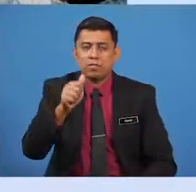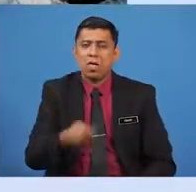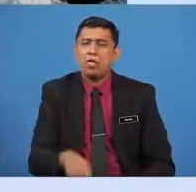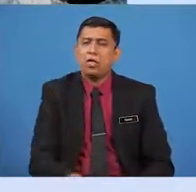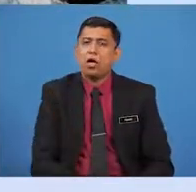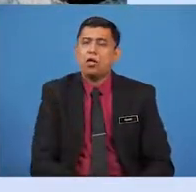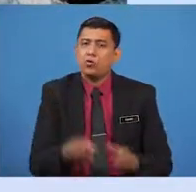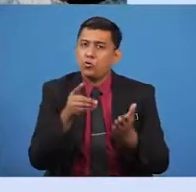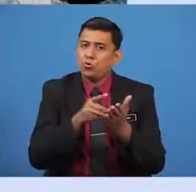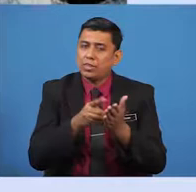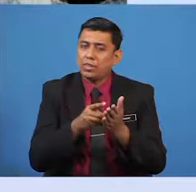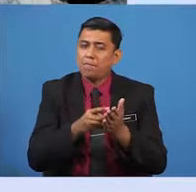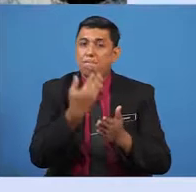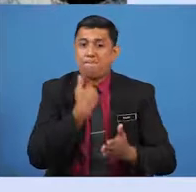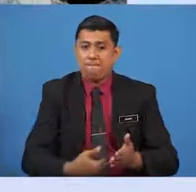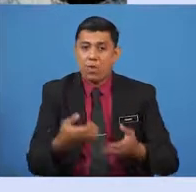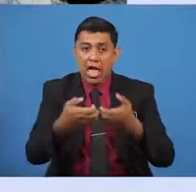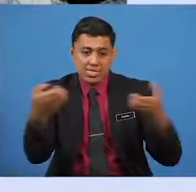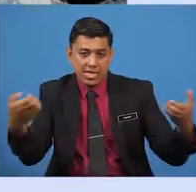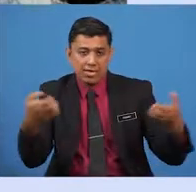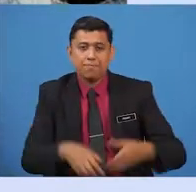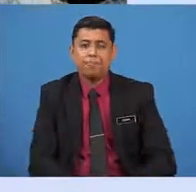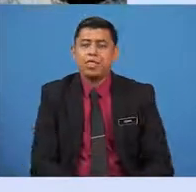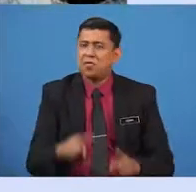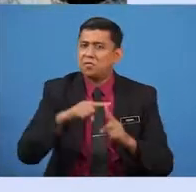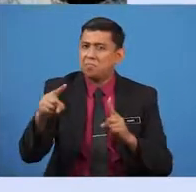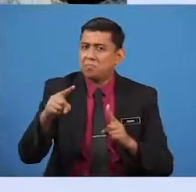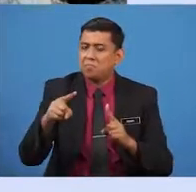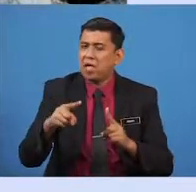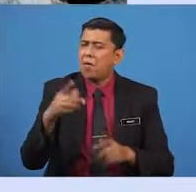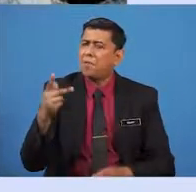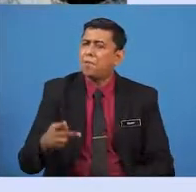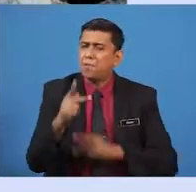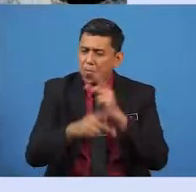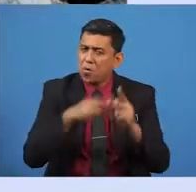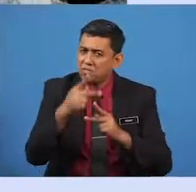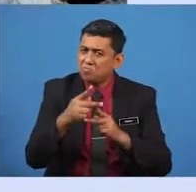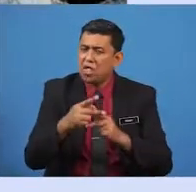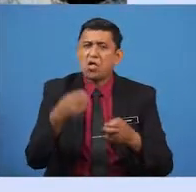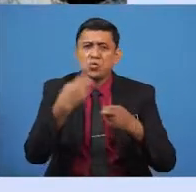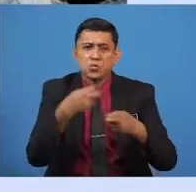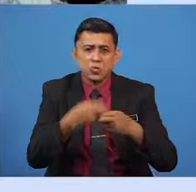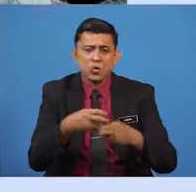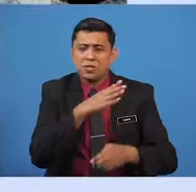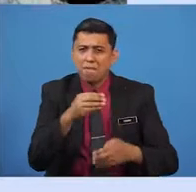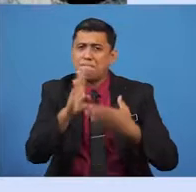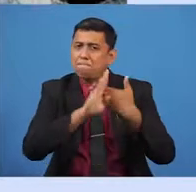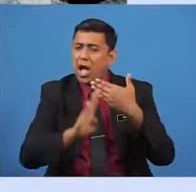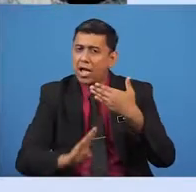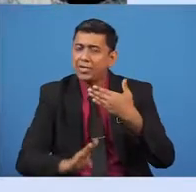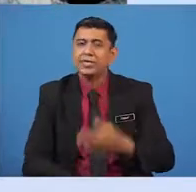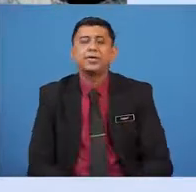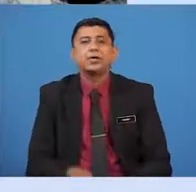bedah boleh mengasingkan kembar siam ini. Tetapi prosedurnya amat rumit dan